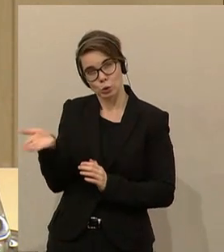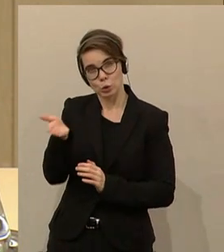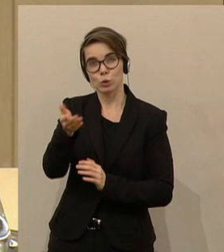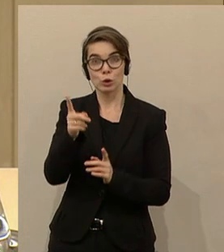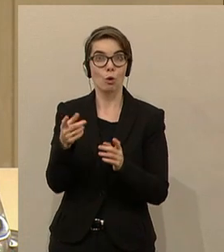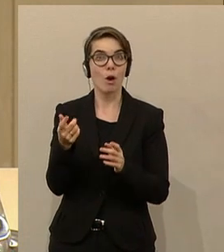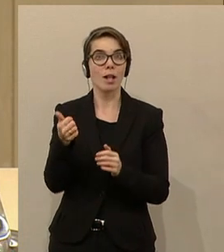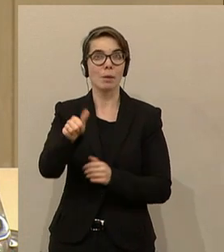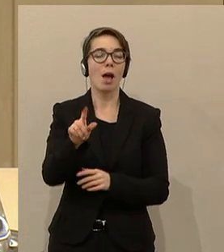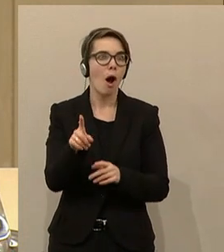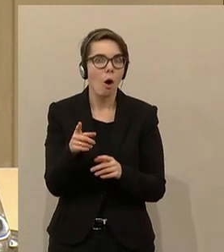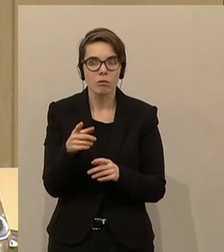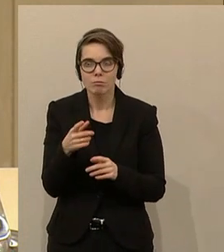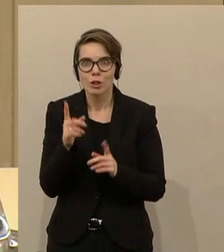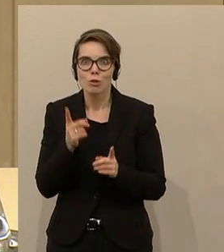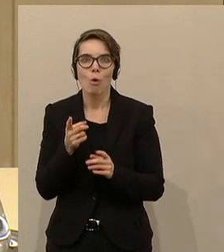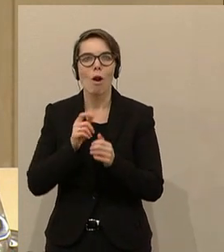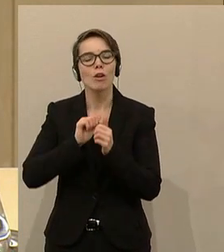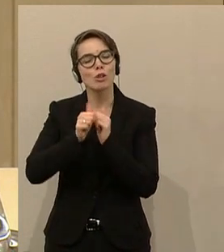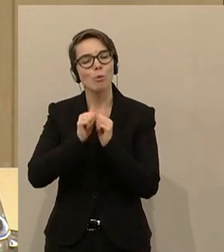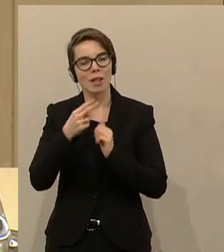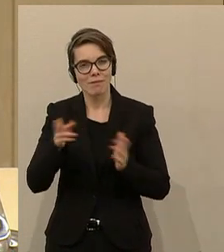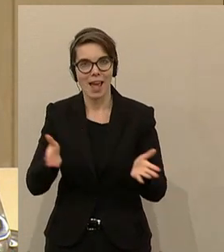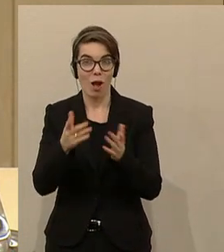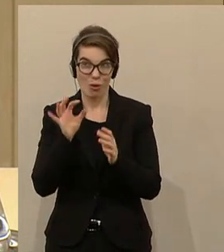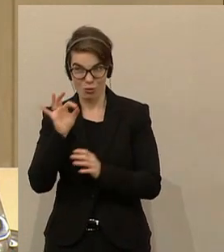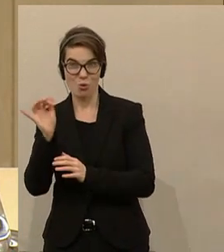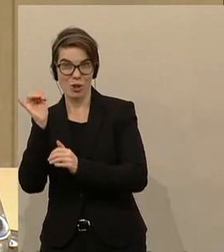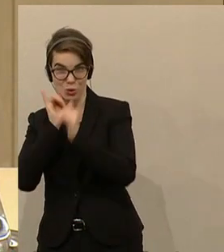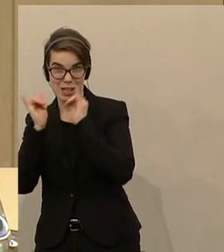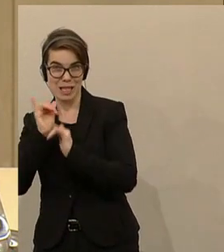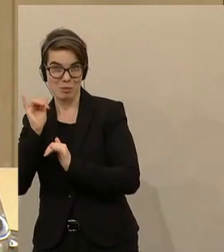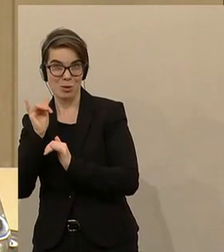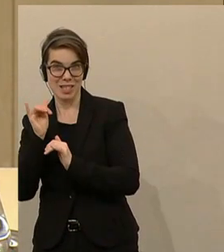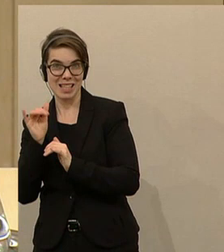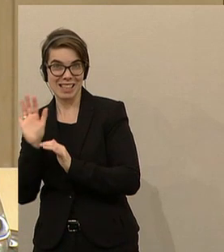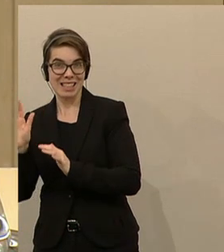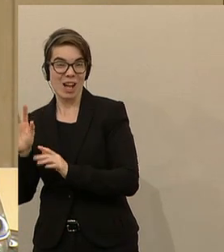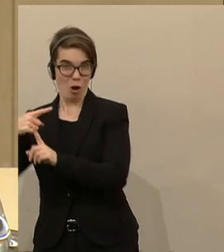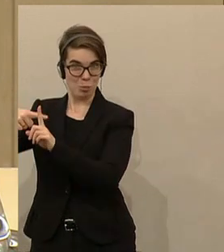erhalten, auch im Interesse des Tourismus. Danke auch für dieses Bekenntnis.